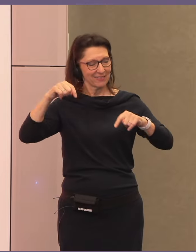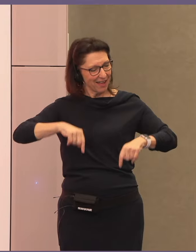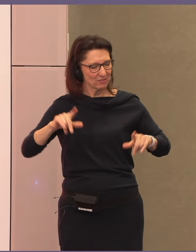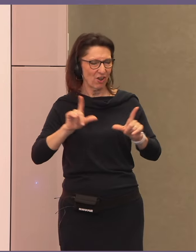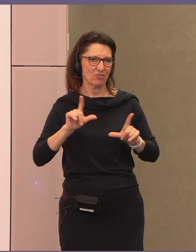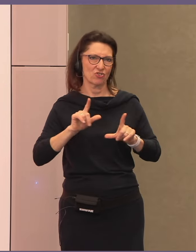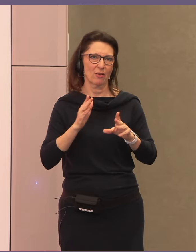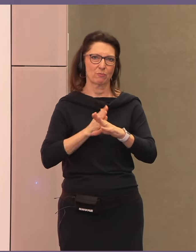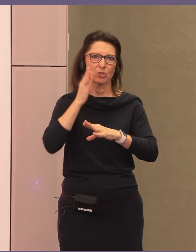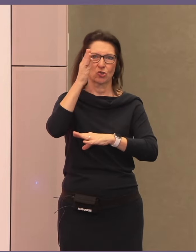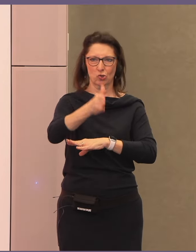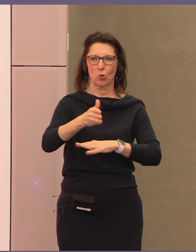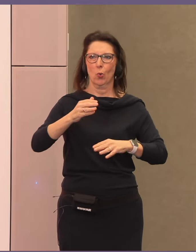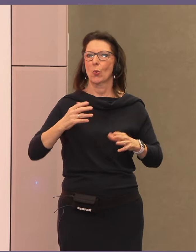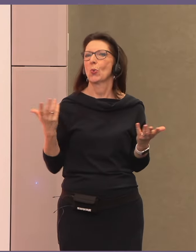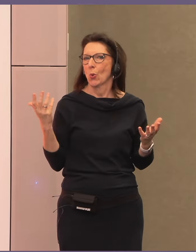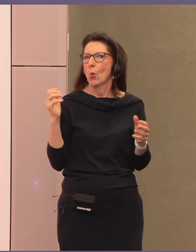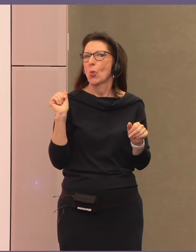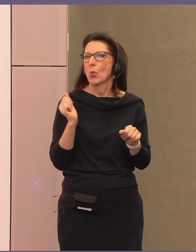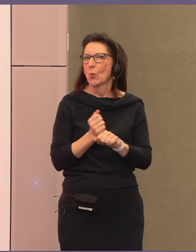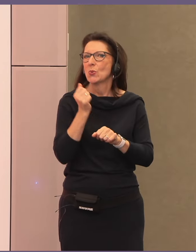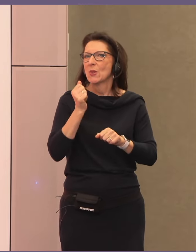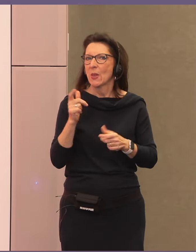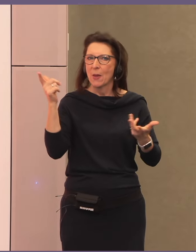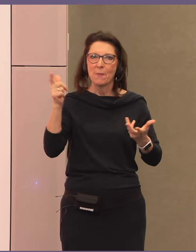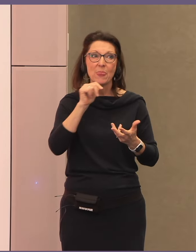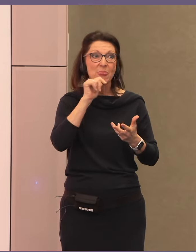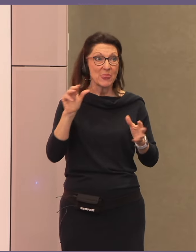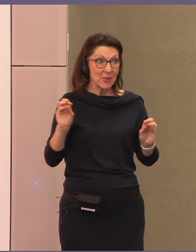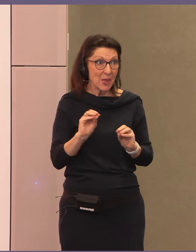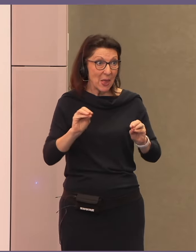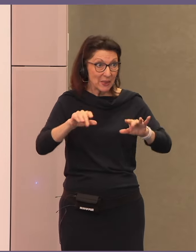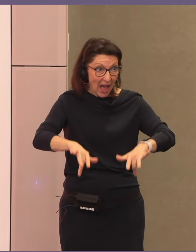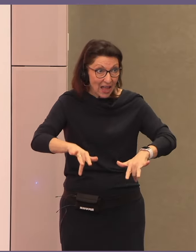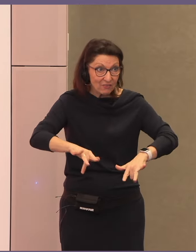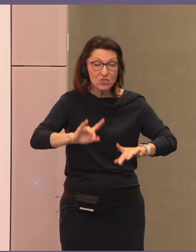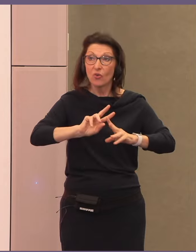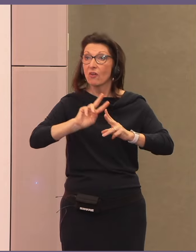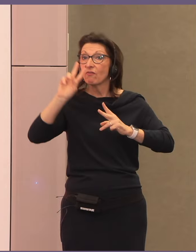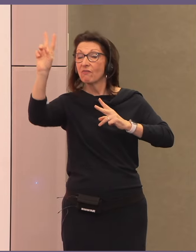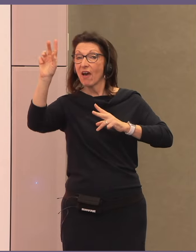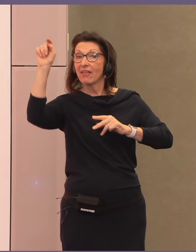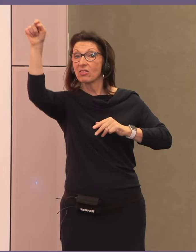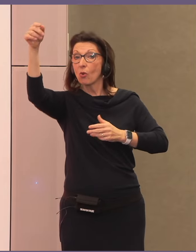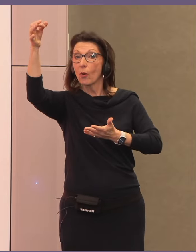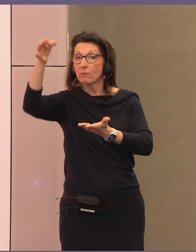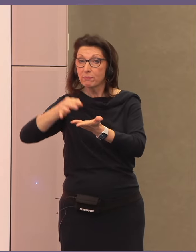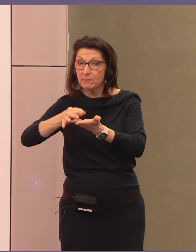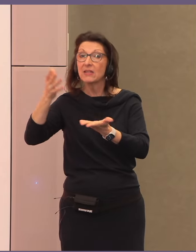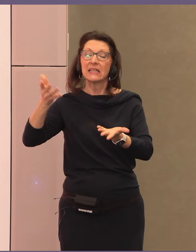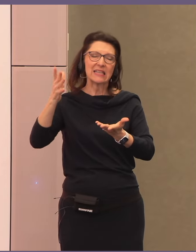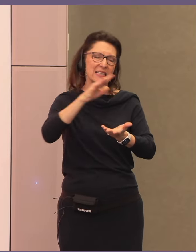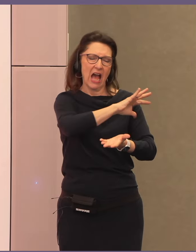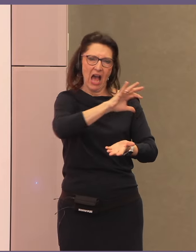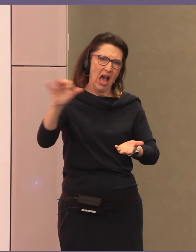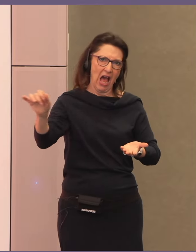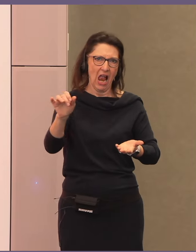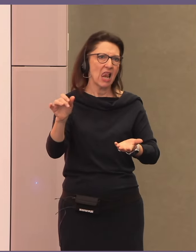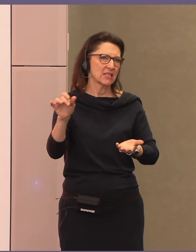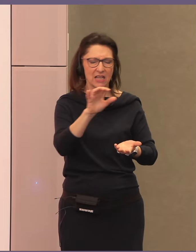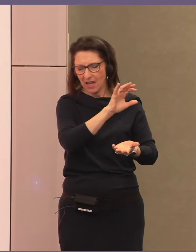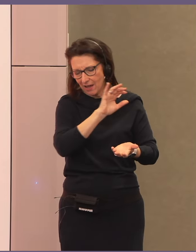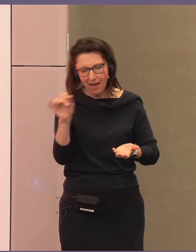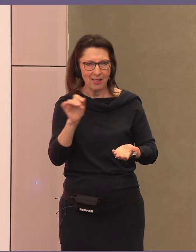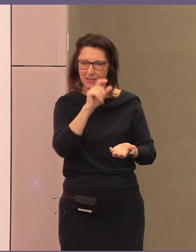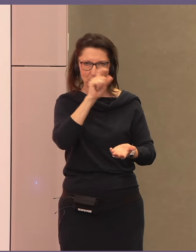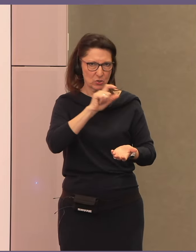nur mittels einer Live-Schalte mit Ihnen verbunden sind. Ein herzliches Willkommen auch wirklich an dieser Stelle noch einmal allen Hundertschaften,